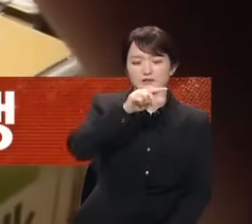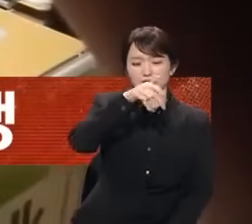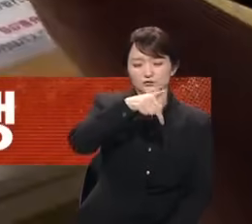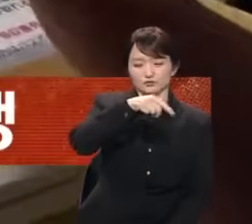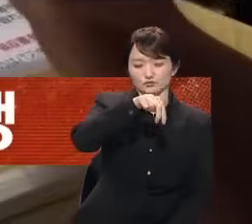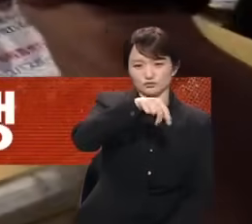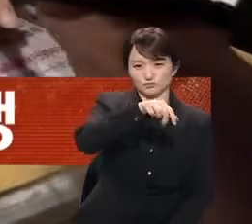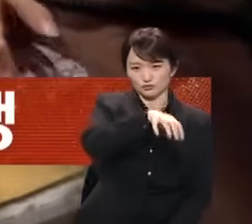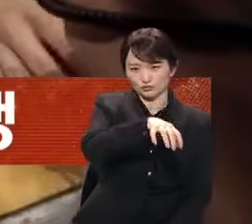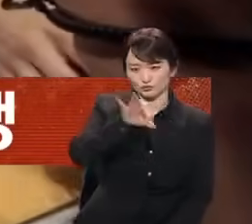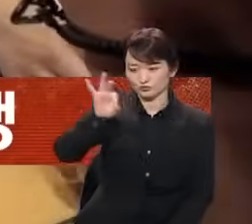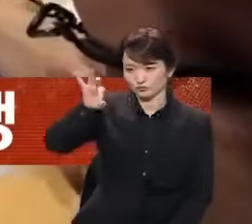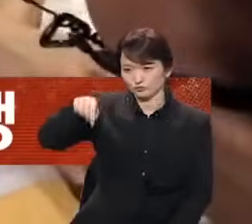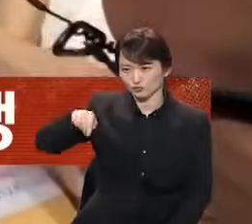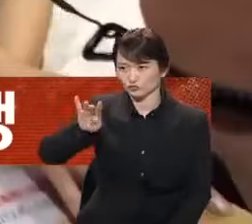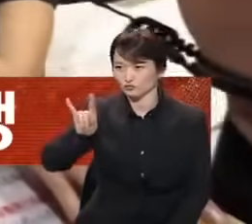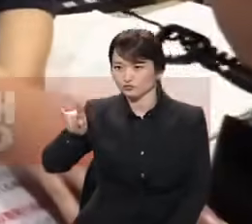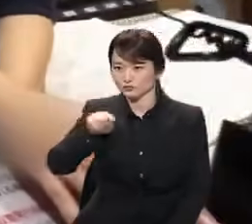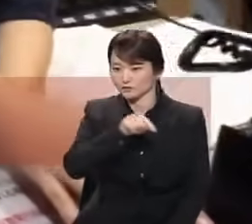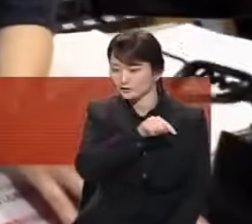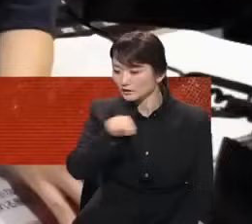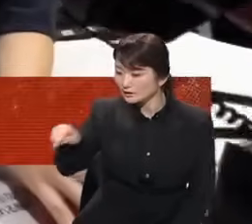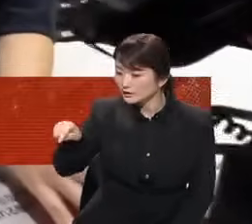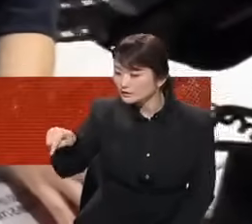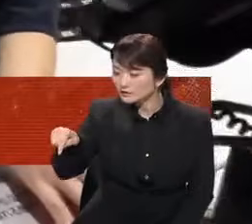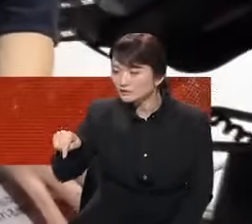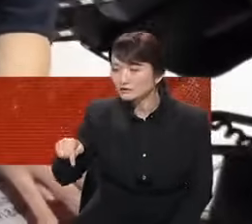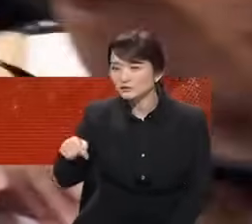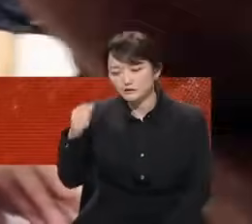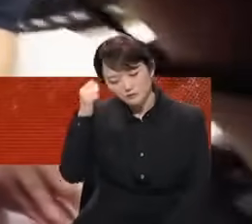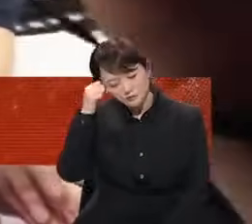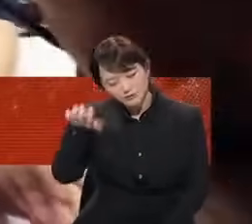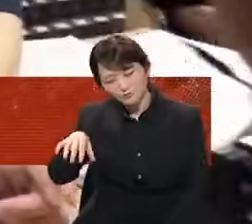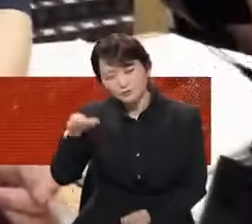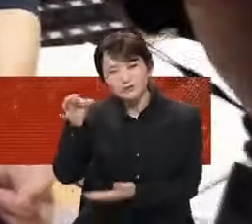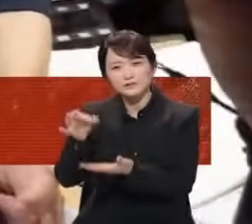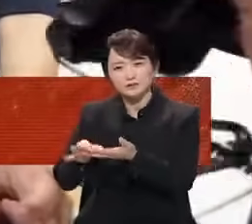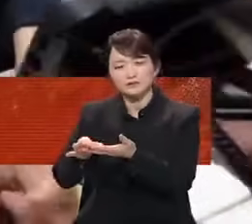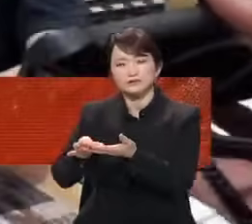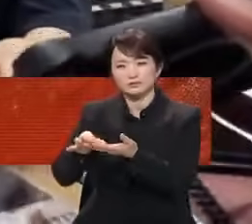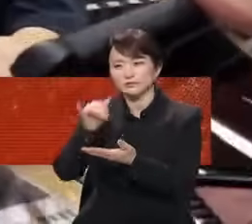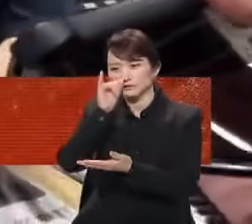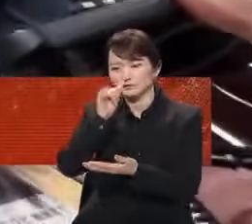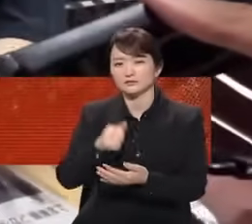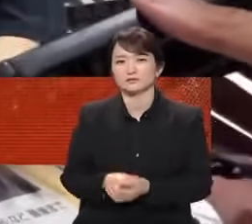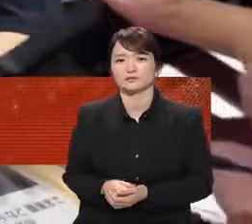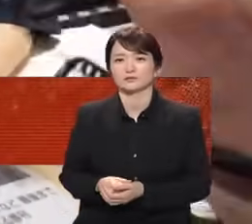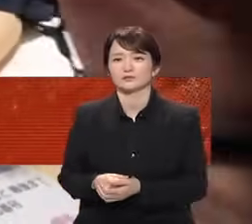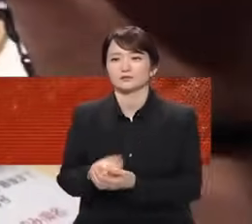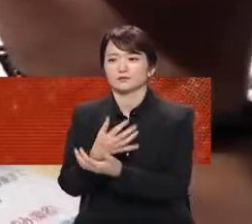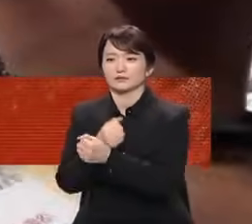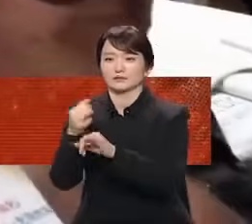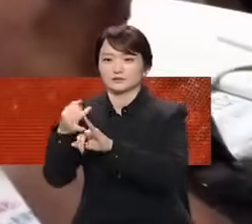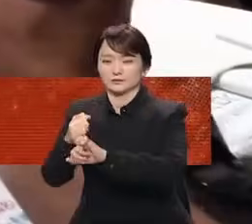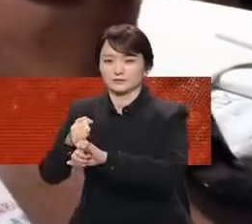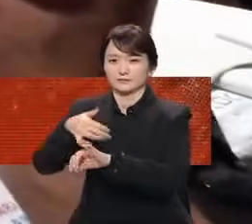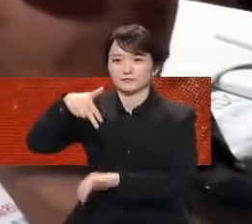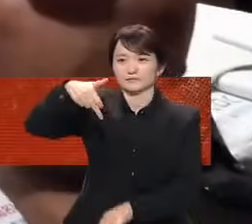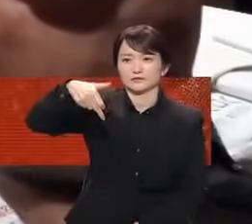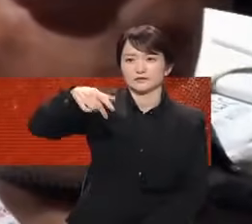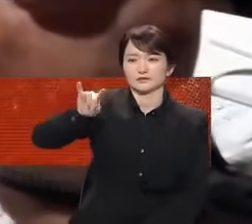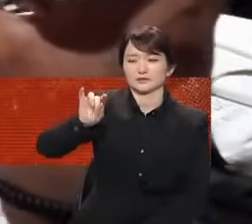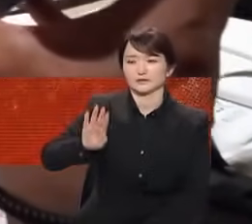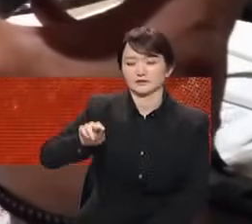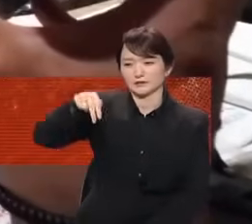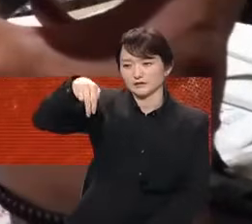우베 가는 이유가 딱 하나다. 여기에 3만 원대 숙소가 있어서다라고 얘기를 합니다. 그 유튜버가 예약했다는 숙소가 캡슐 호텔이었습니다.